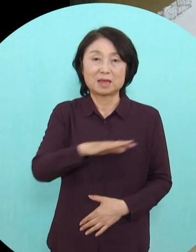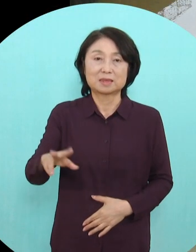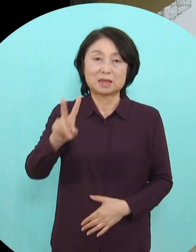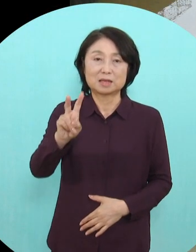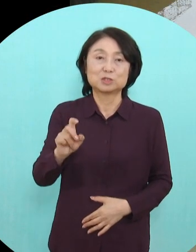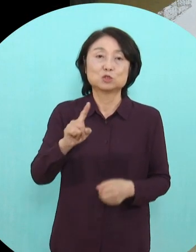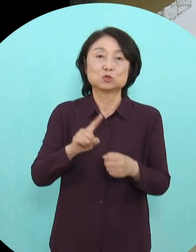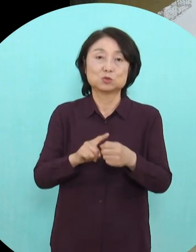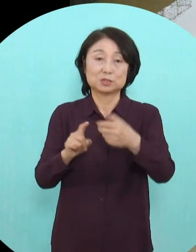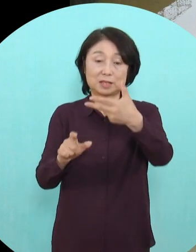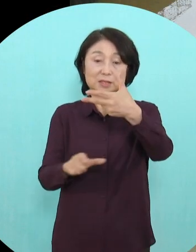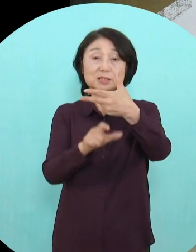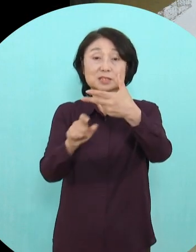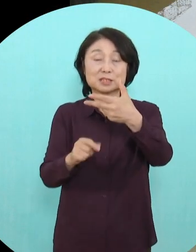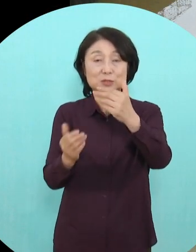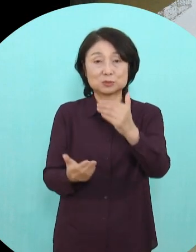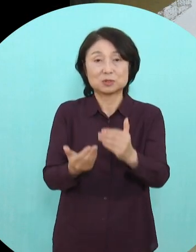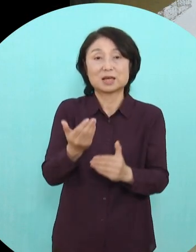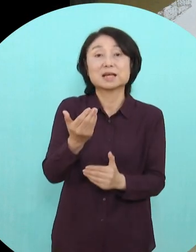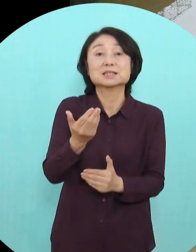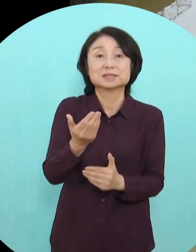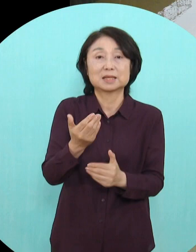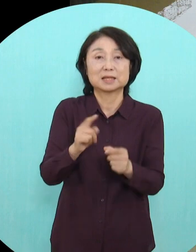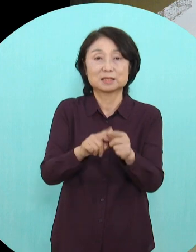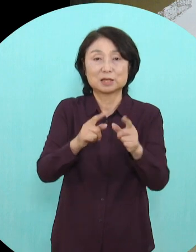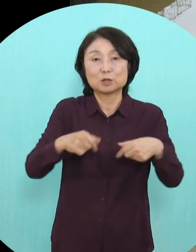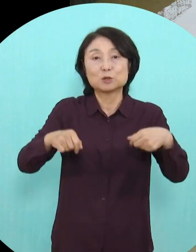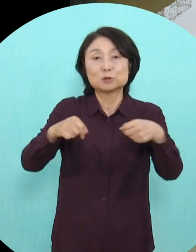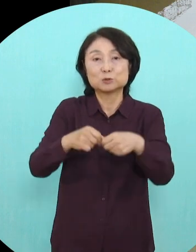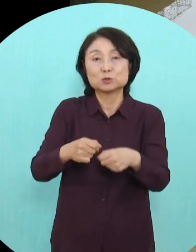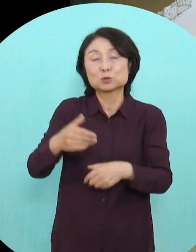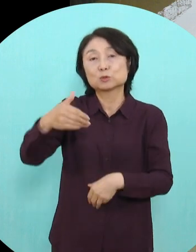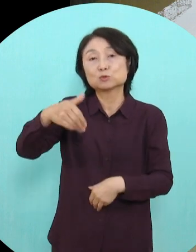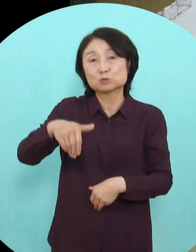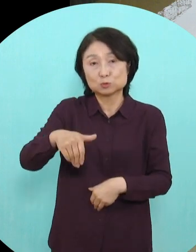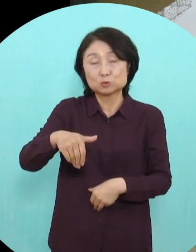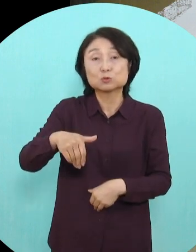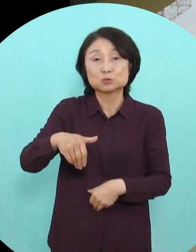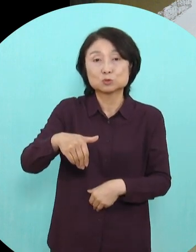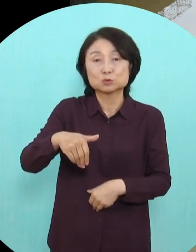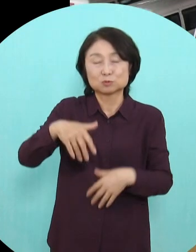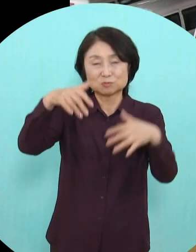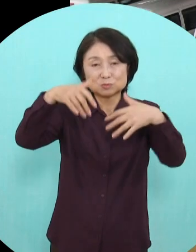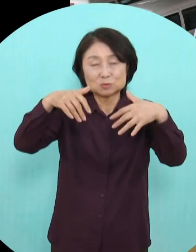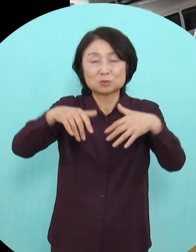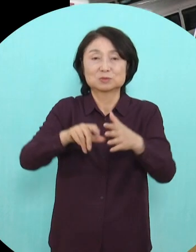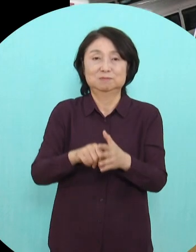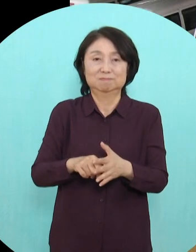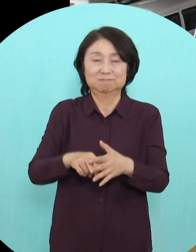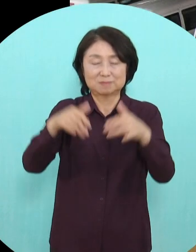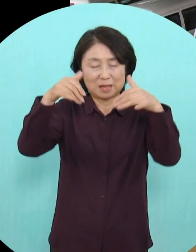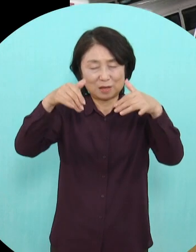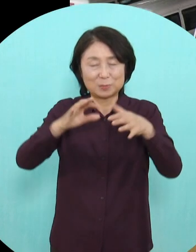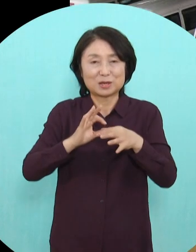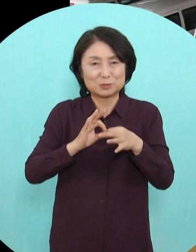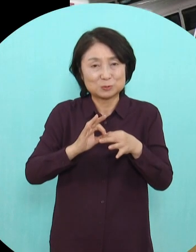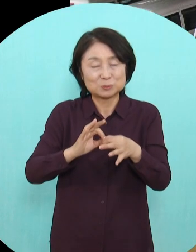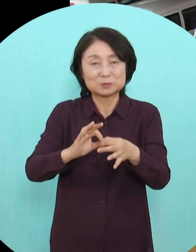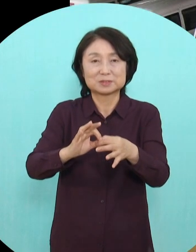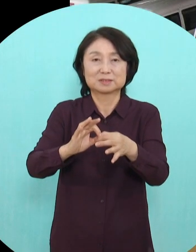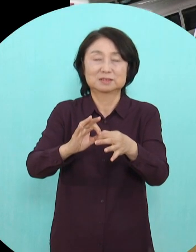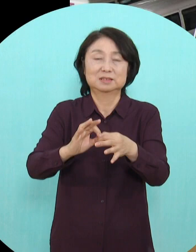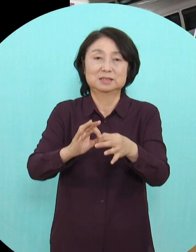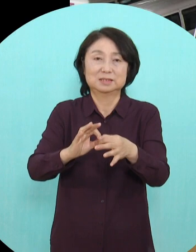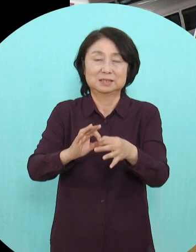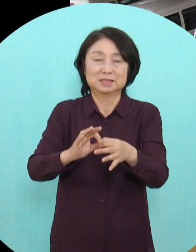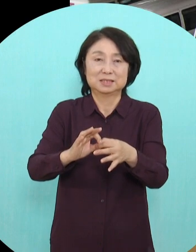平成21年7月に発生した中国九州北部豪雨では非常に激しい雨が降り続い